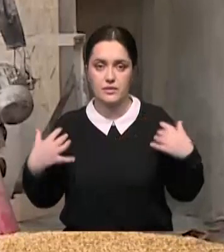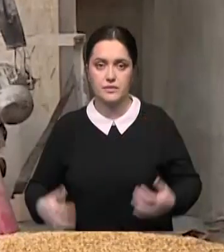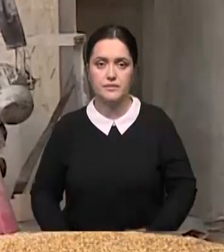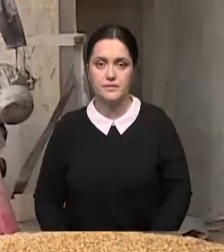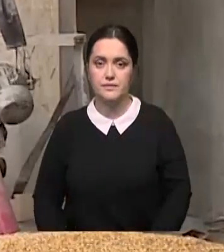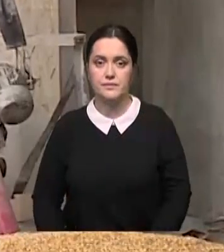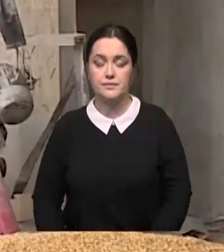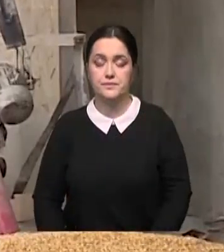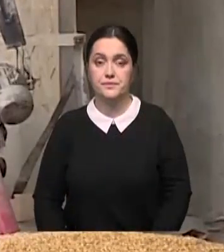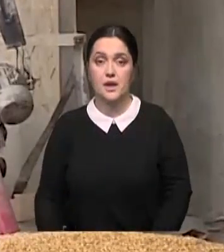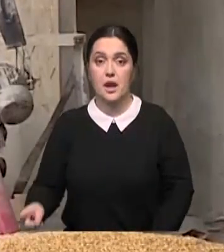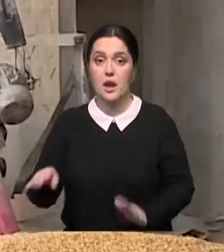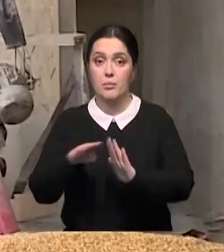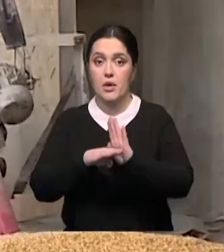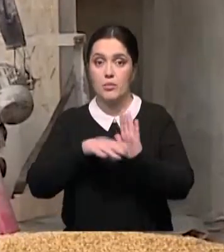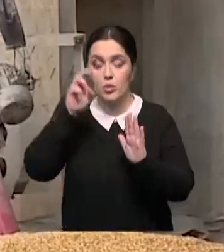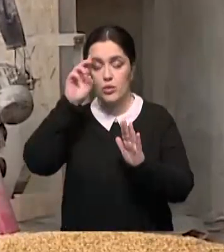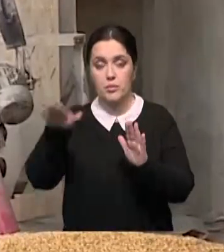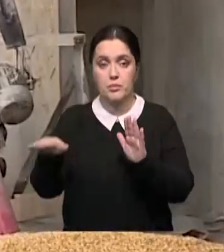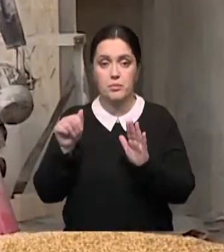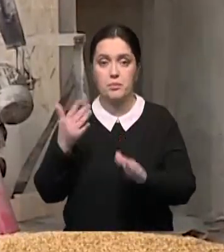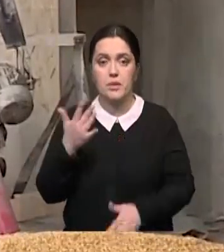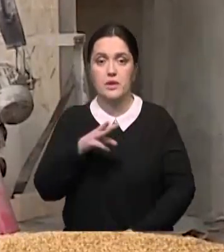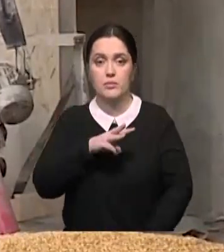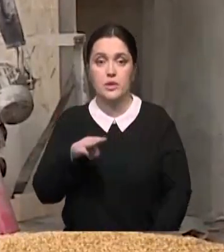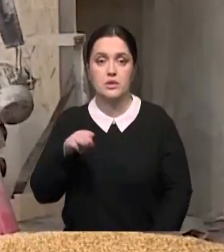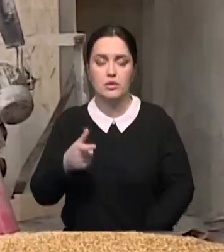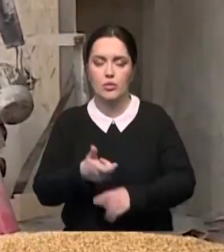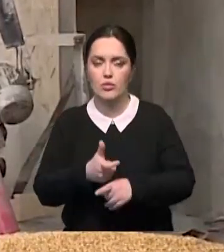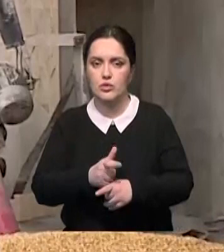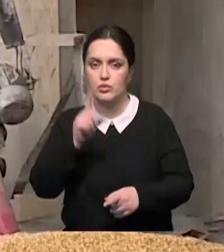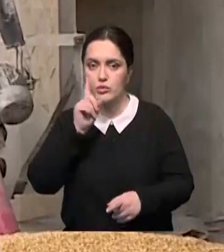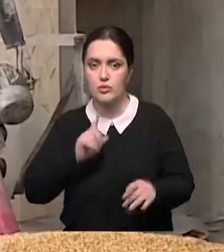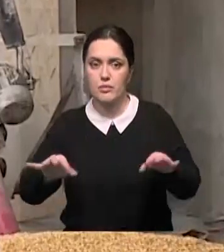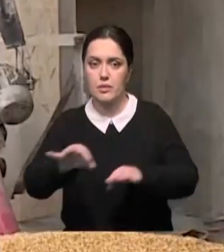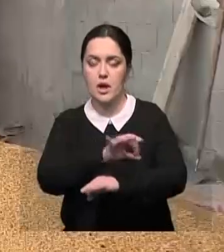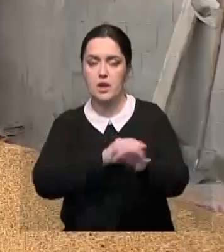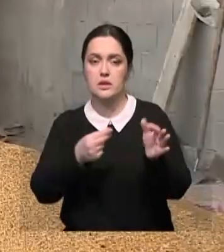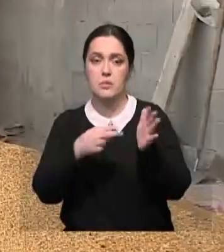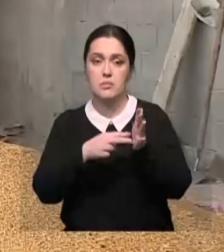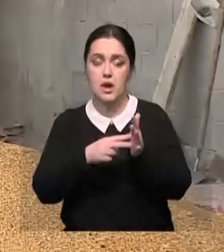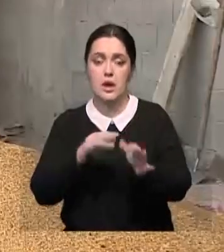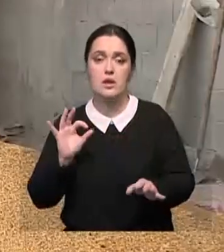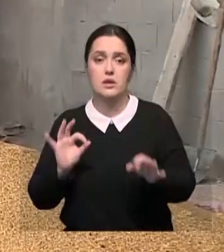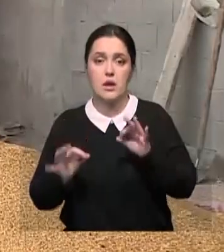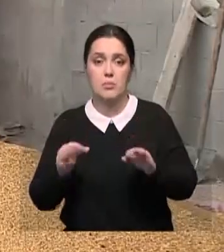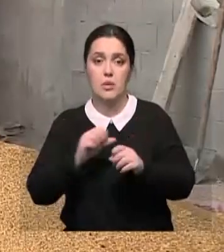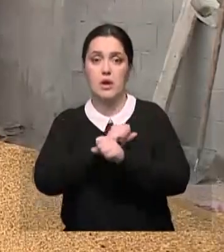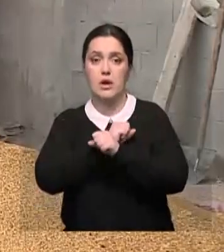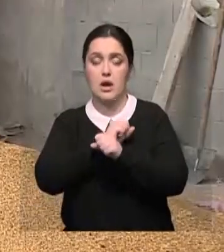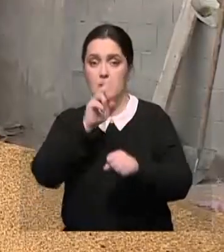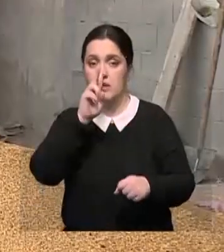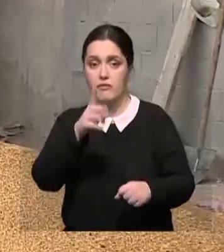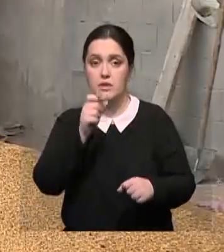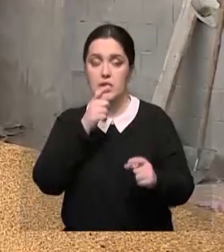Я по этой программе взял кредит на сумму в 5 миллионов тенге. Очень удобный проект. Процентная ставка невысокая. Дают каникулы на 2 года. За